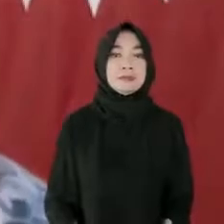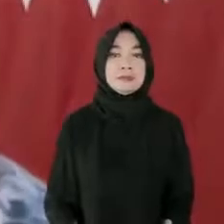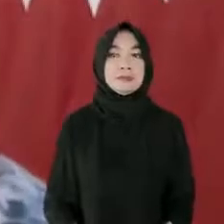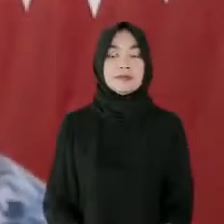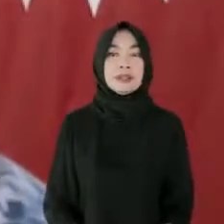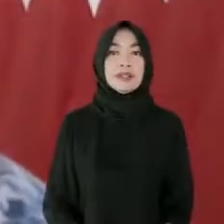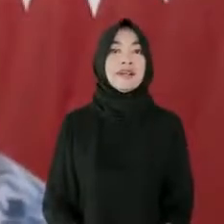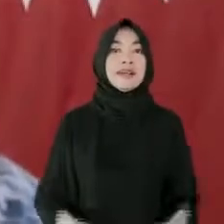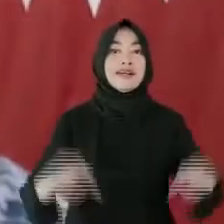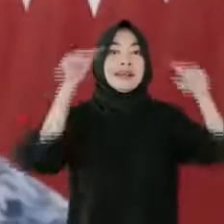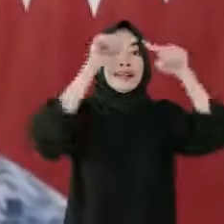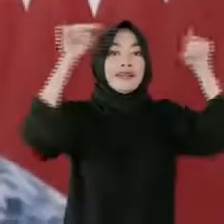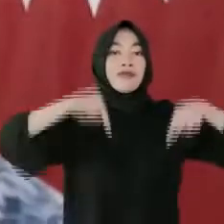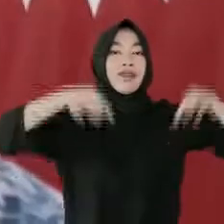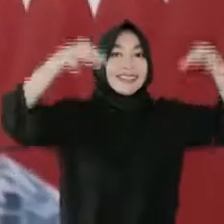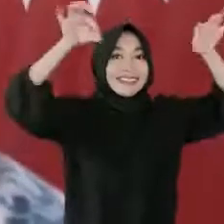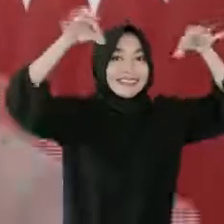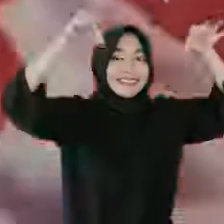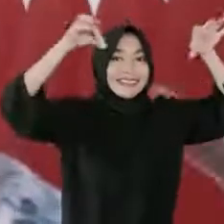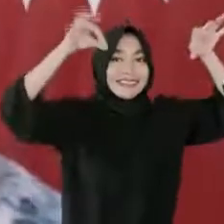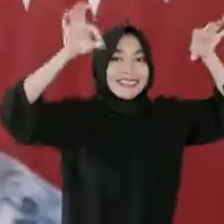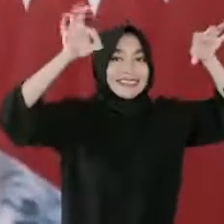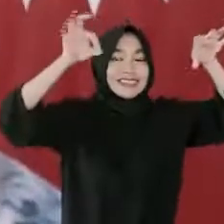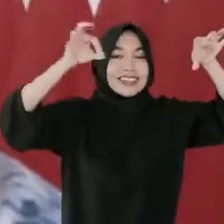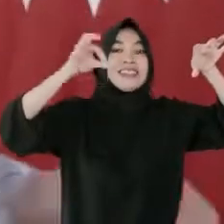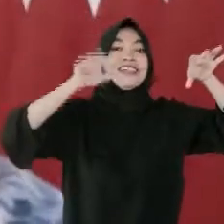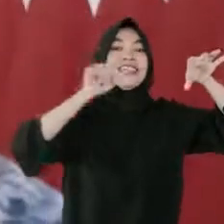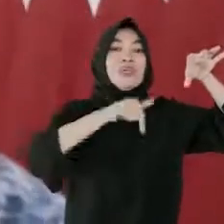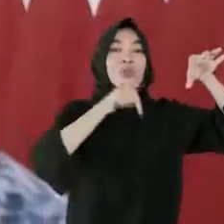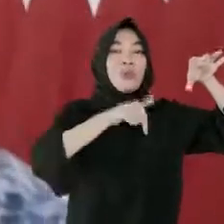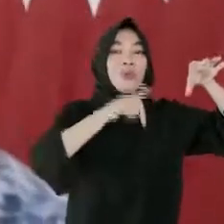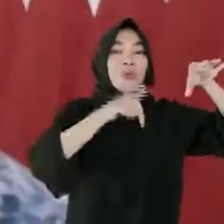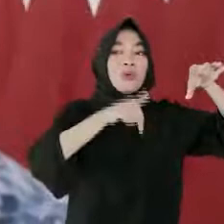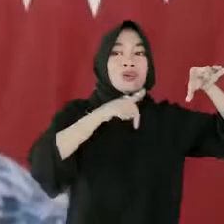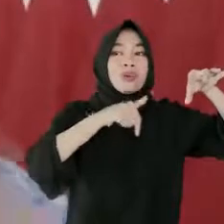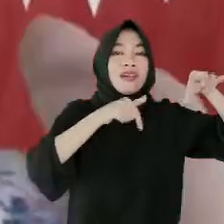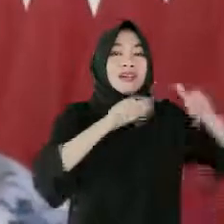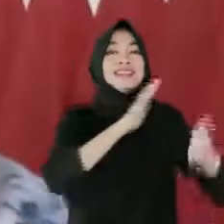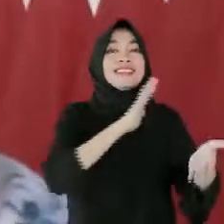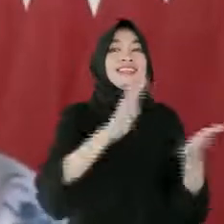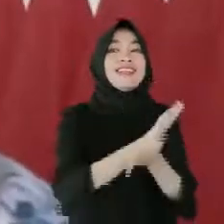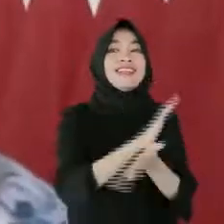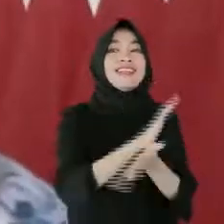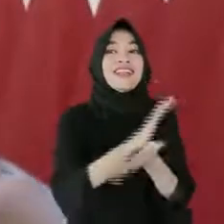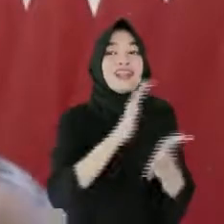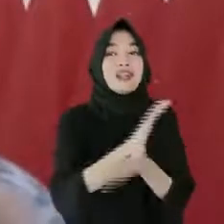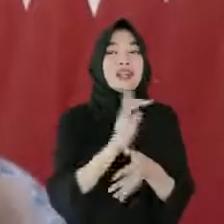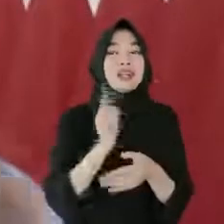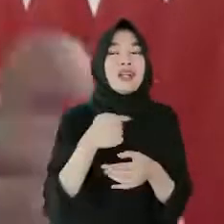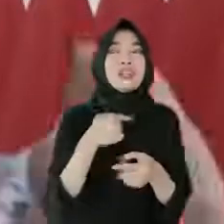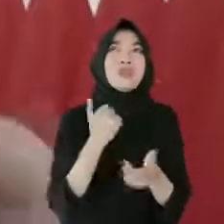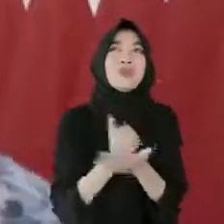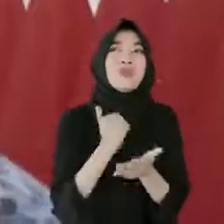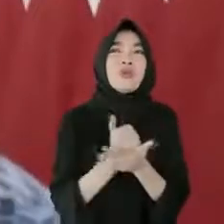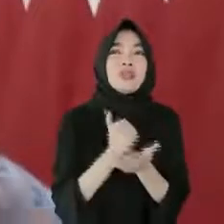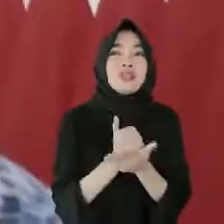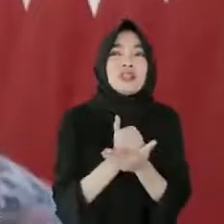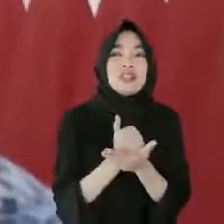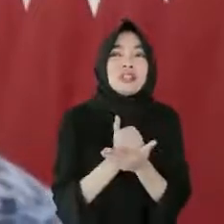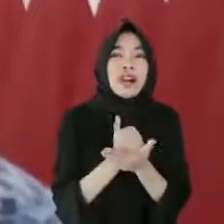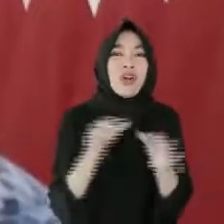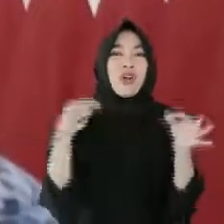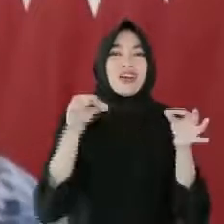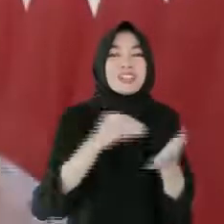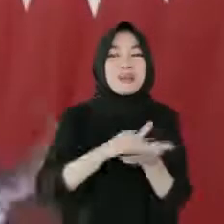nyetak ribuan leaflet tapi memang ciptakan level sebetulnya kalau kita terlalu banyak membagikan Untitled juga risiko penularan